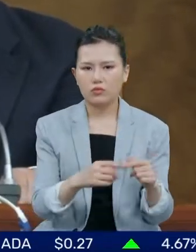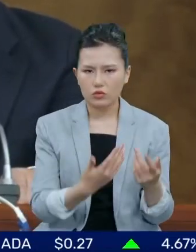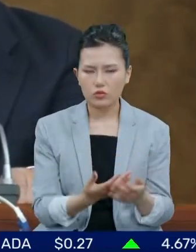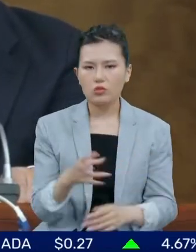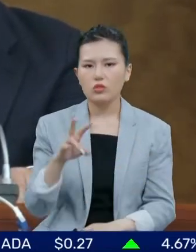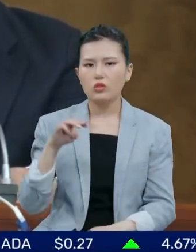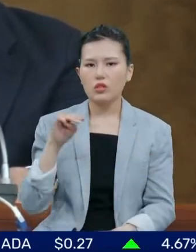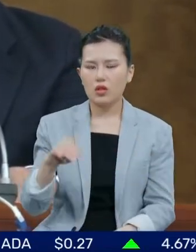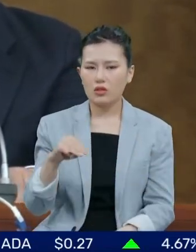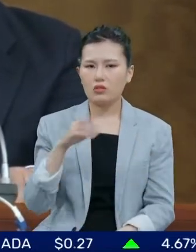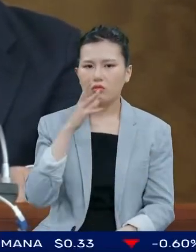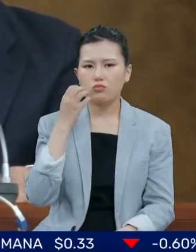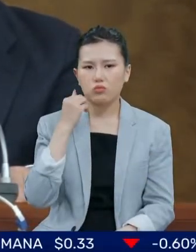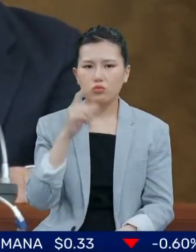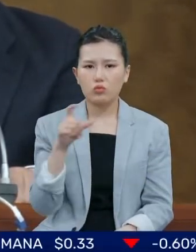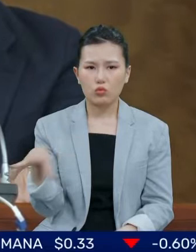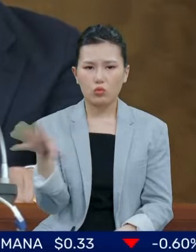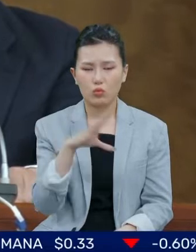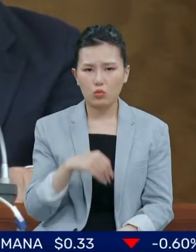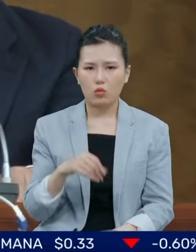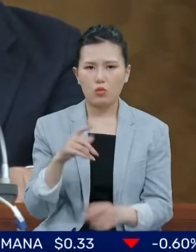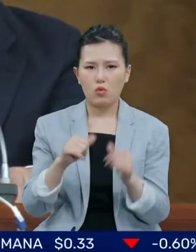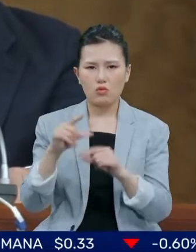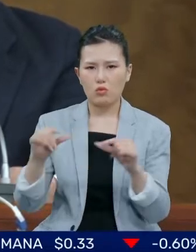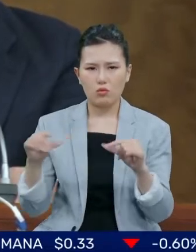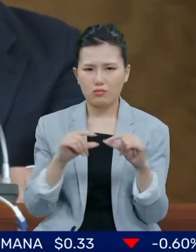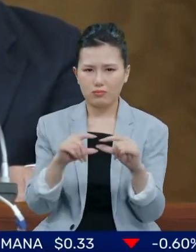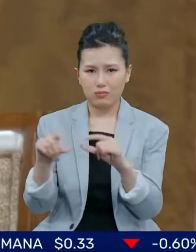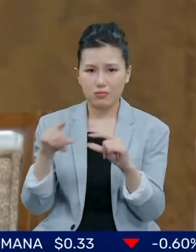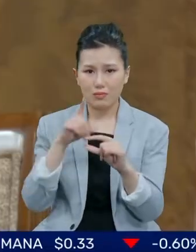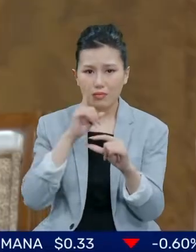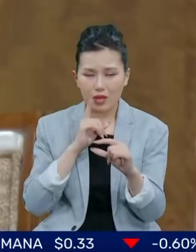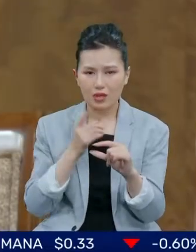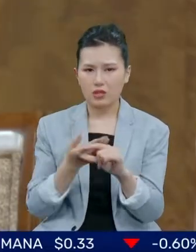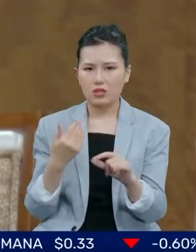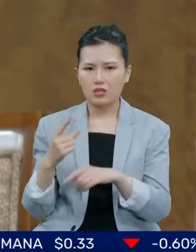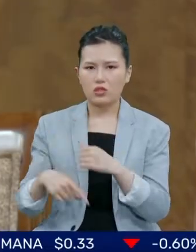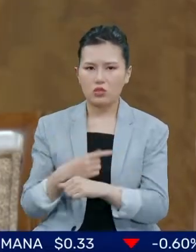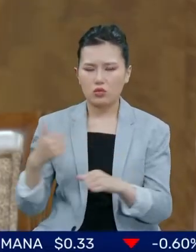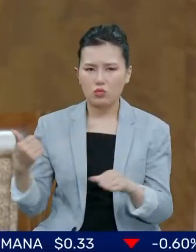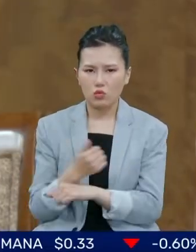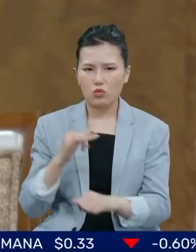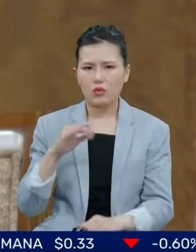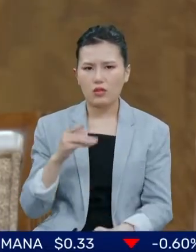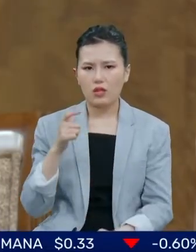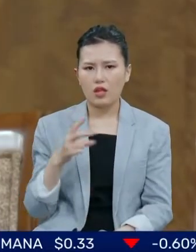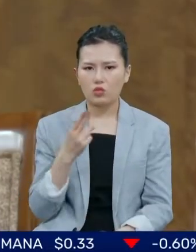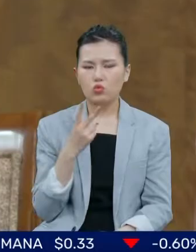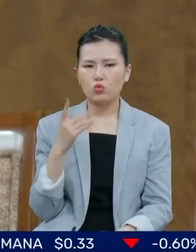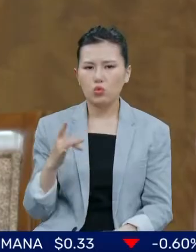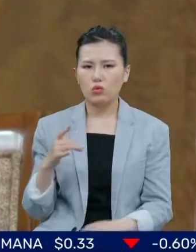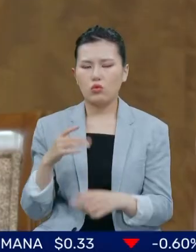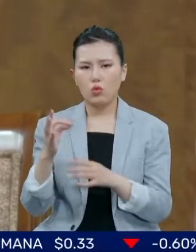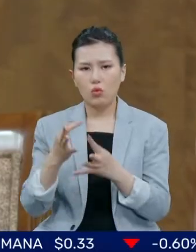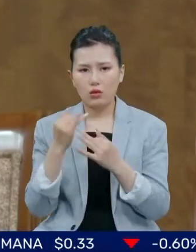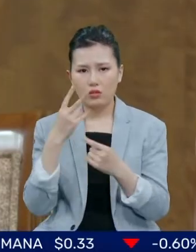тулд жил бүр итгэл зүрийг баталдаг болохоор болсон байна. Яагаад малчдыг одоо ингэж байгаа юм бэ гэж. А тэгвэл бид нар яг